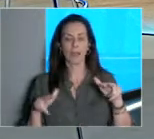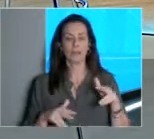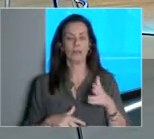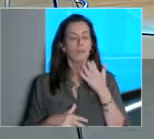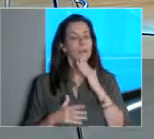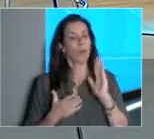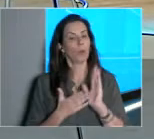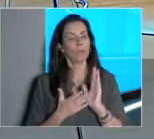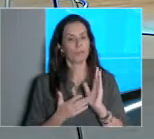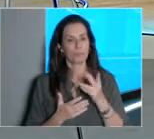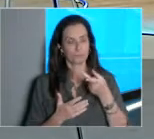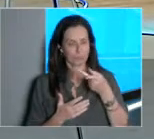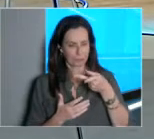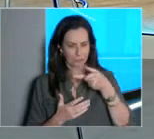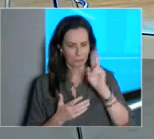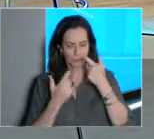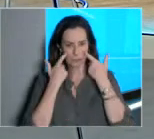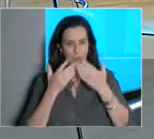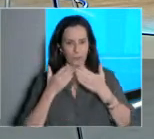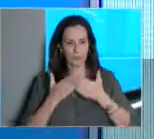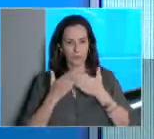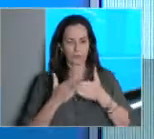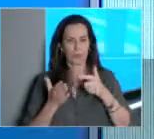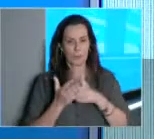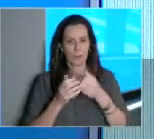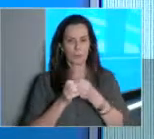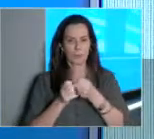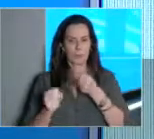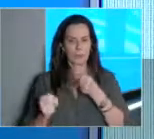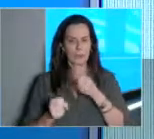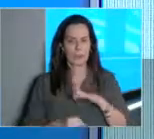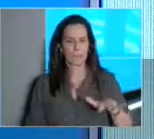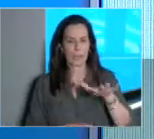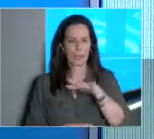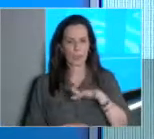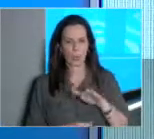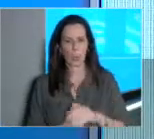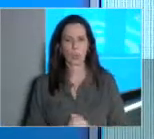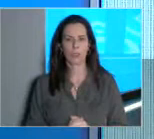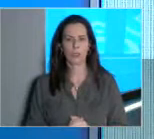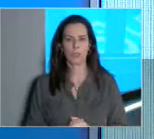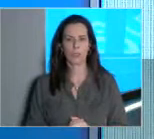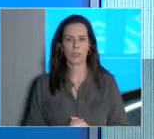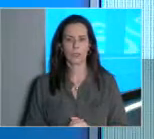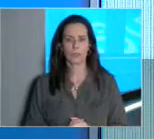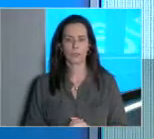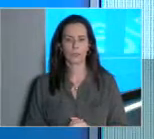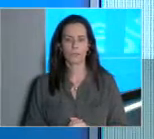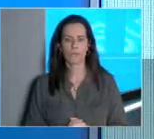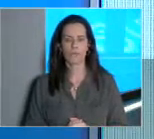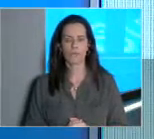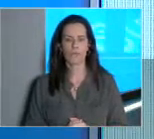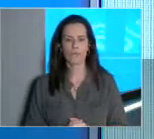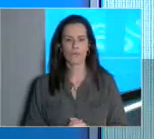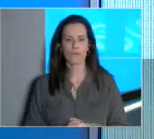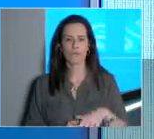נערכת להגברת ההגנה על כלי שיט עקב המתיחות במפרץ הפרסי. יש גם כותרת